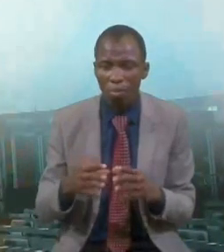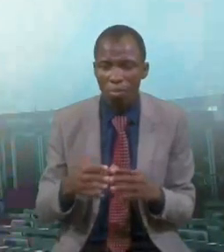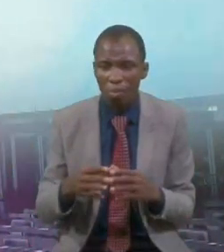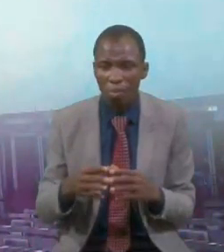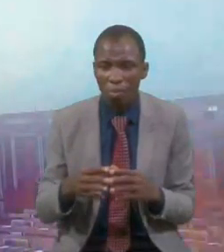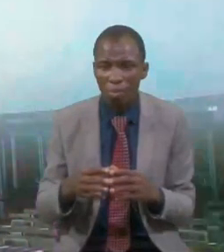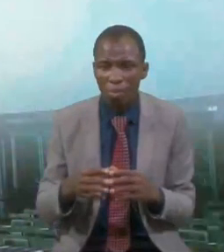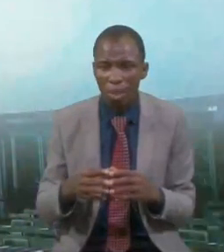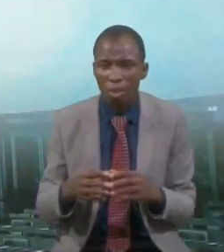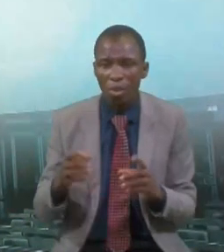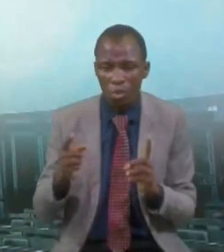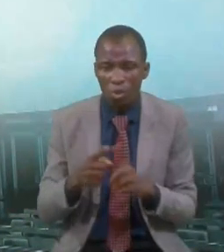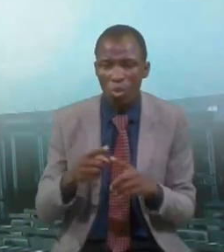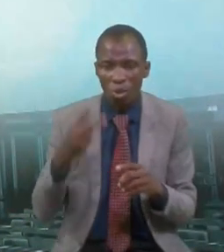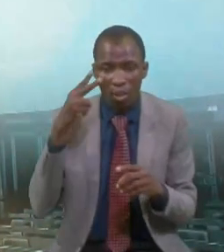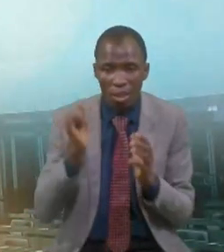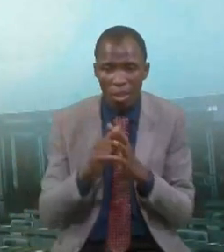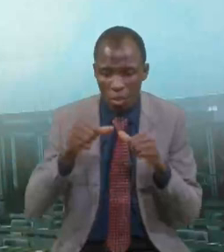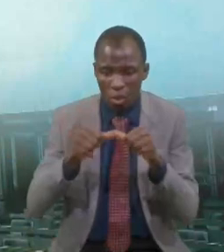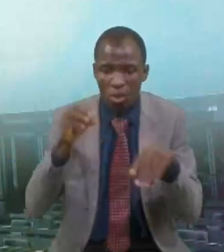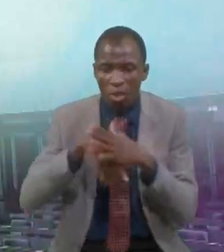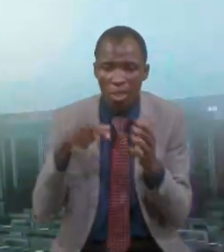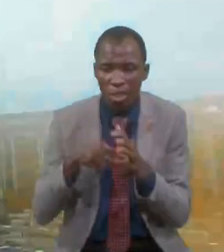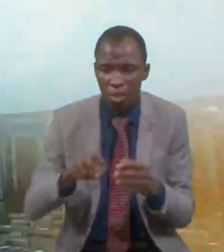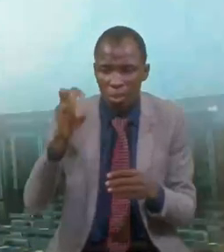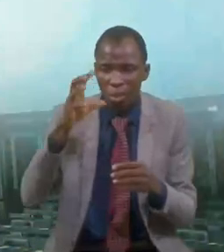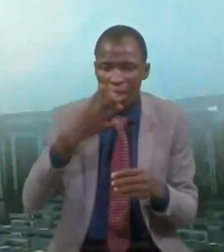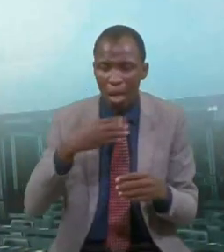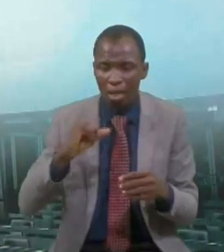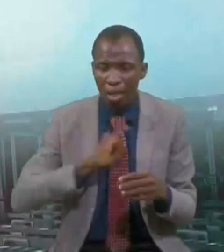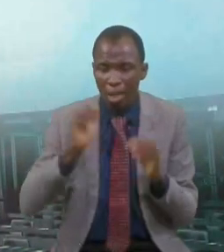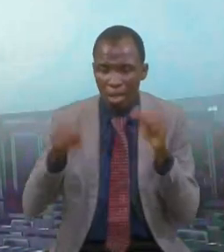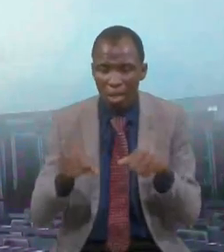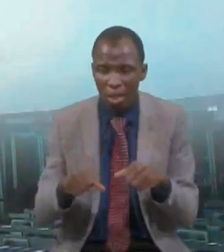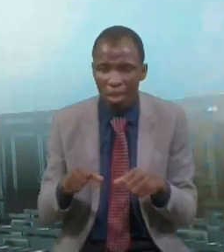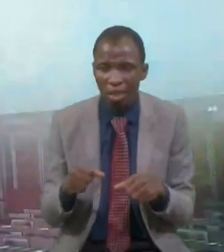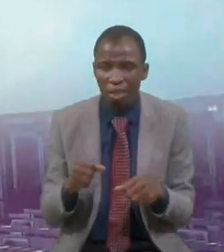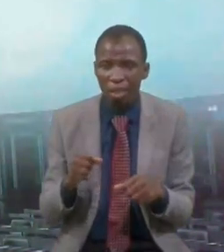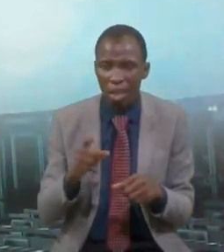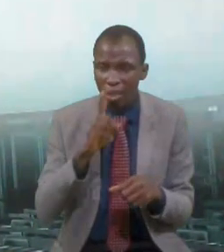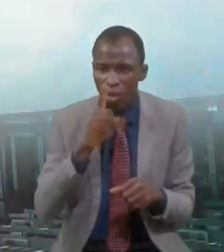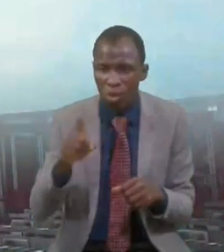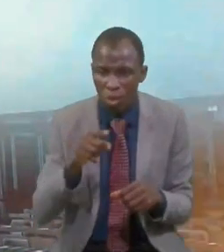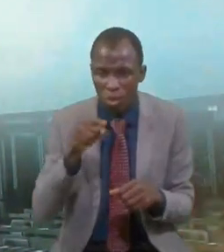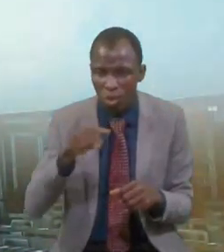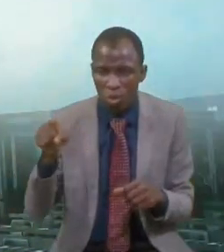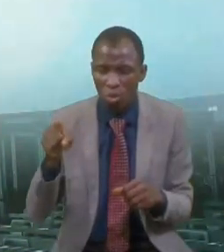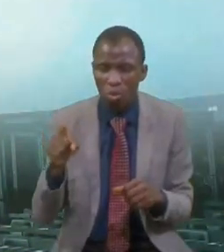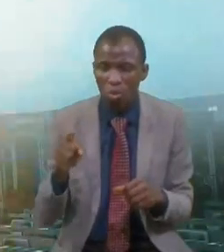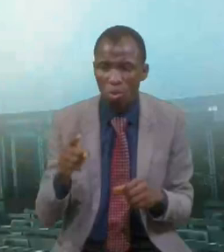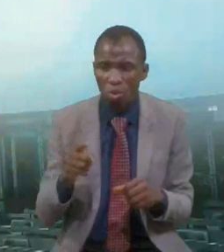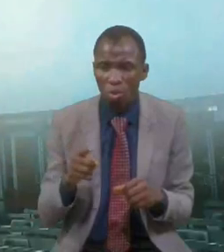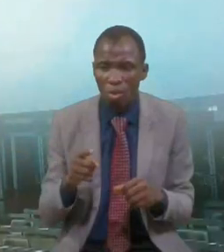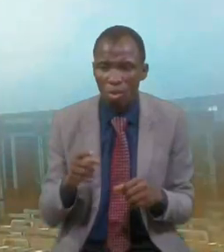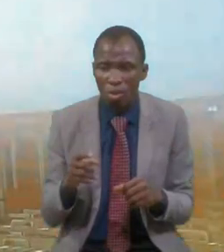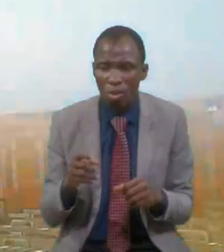de voir marcher avec Christ je peux vous assurer que vous ne serez plus le